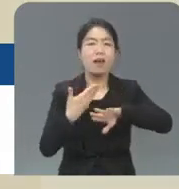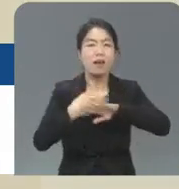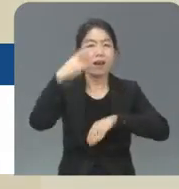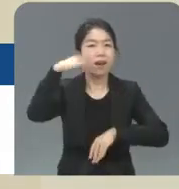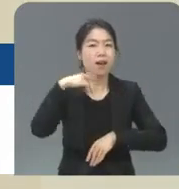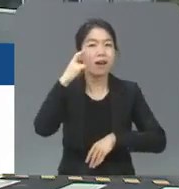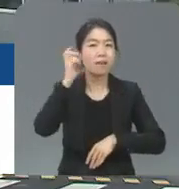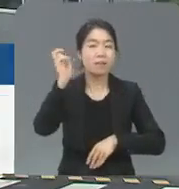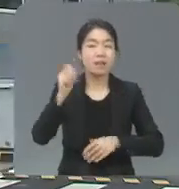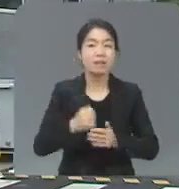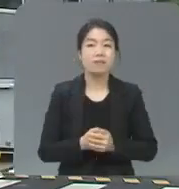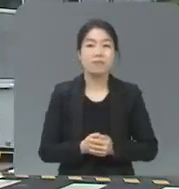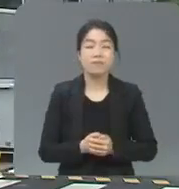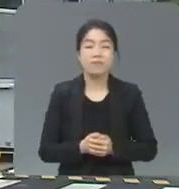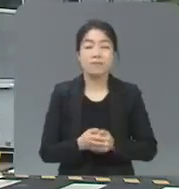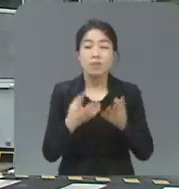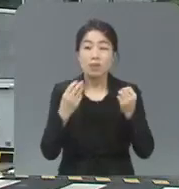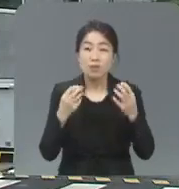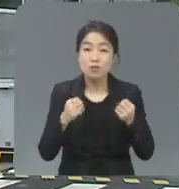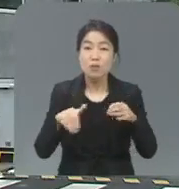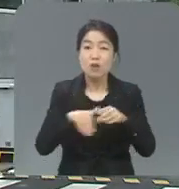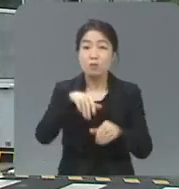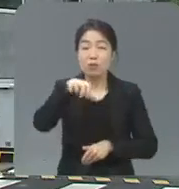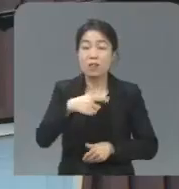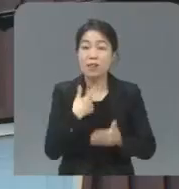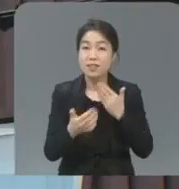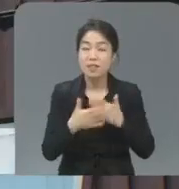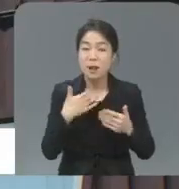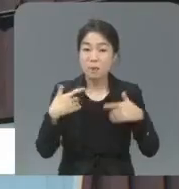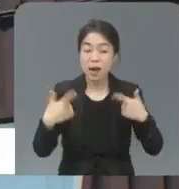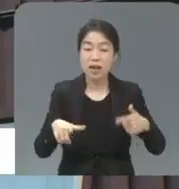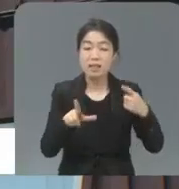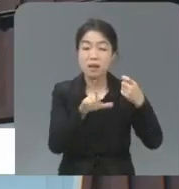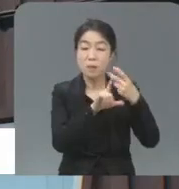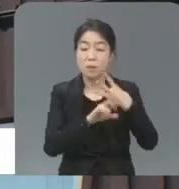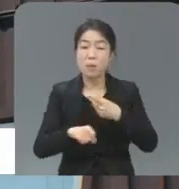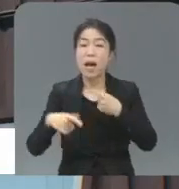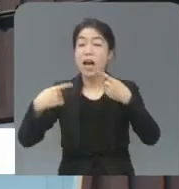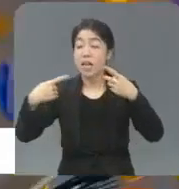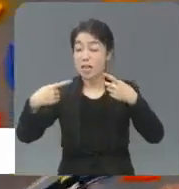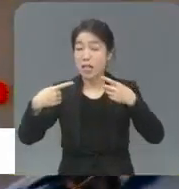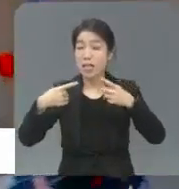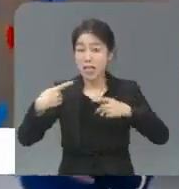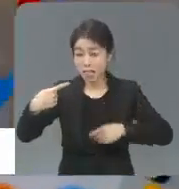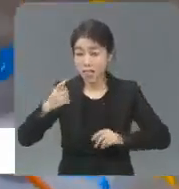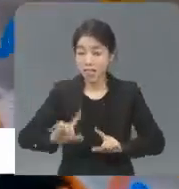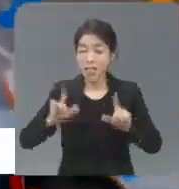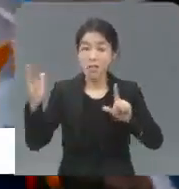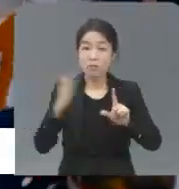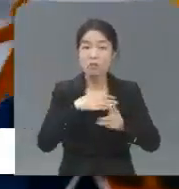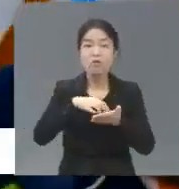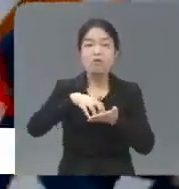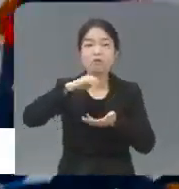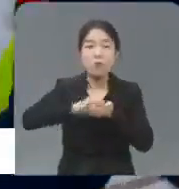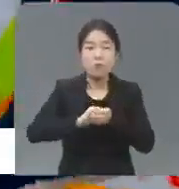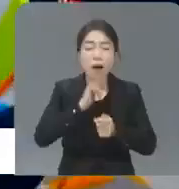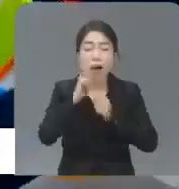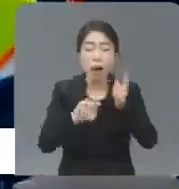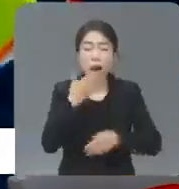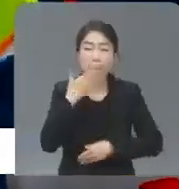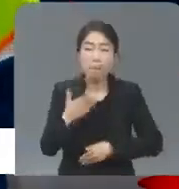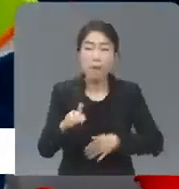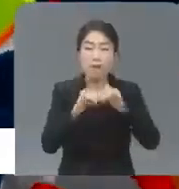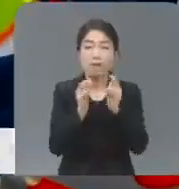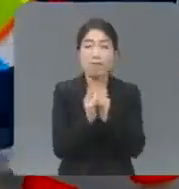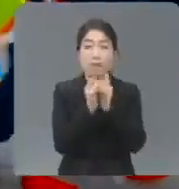거라고 생각합니다. 수학 문화관 체험은 매달 1일부터 선착순으로 다음 달 참여를 신청할 수 있고